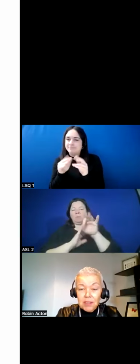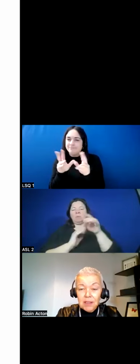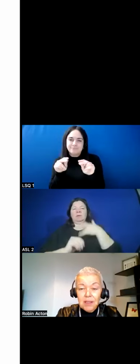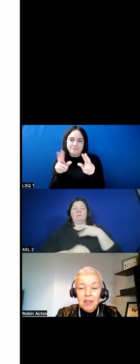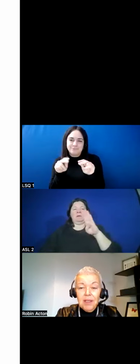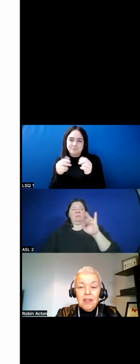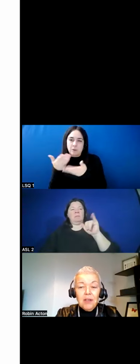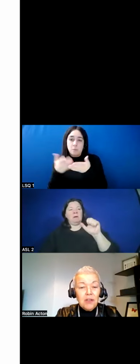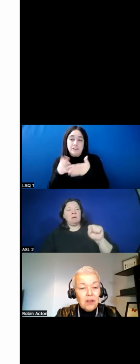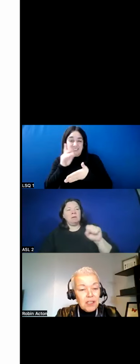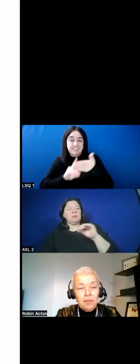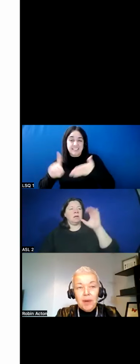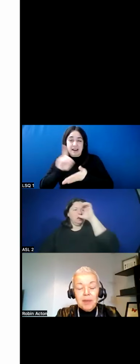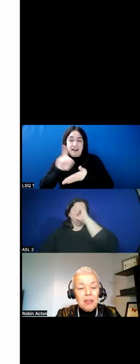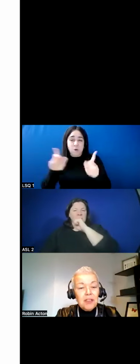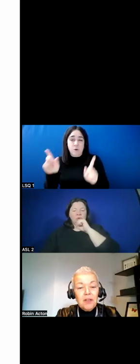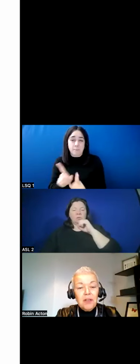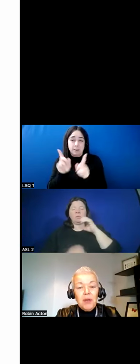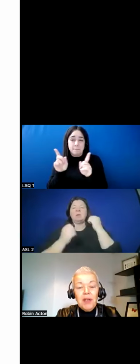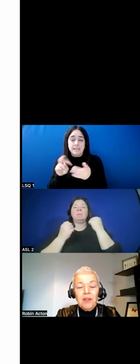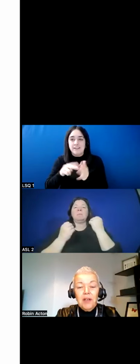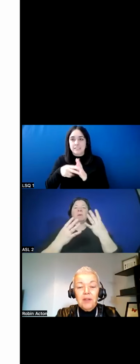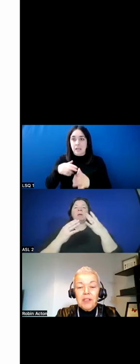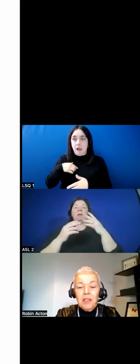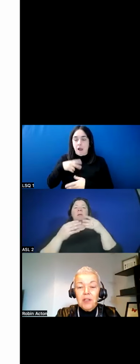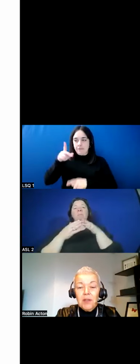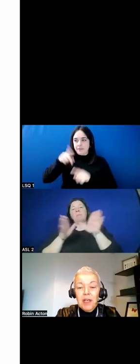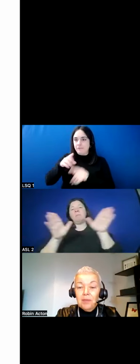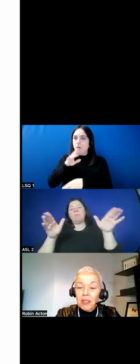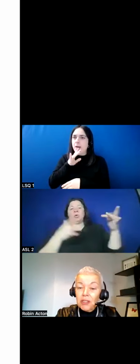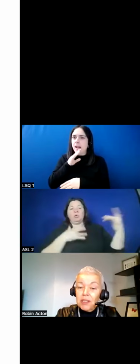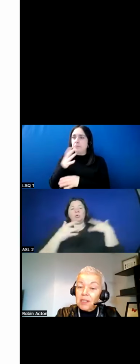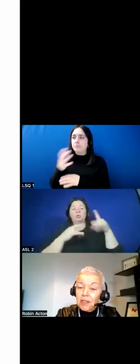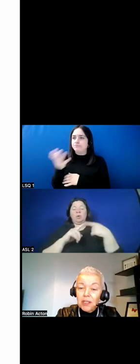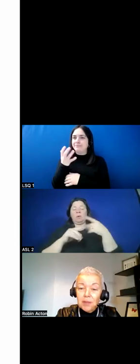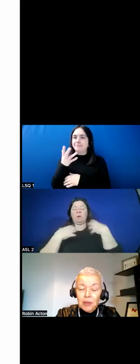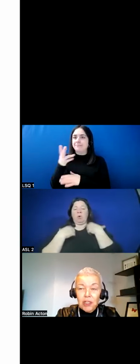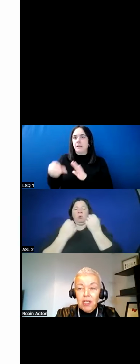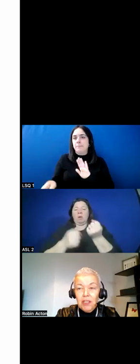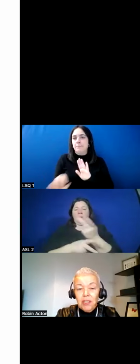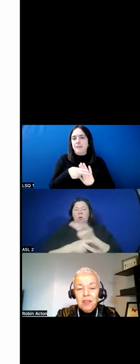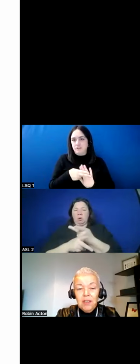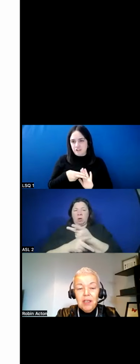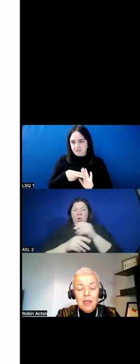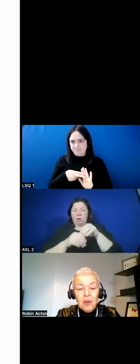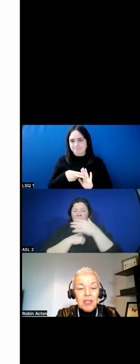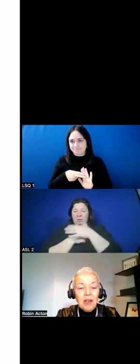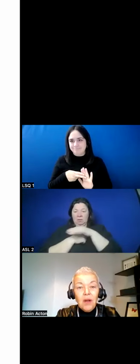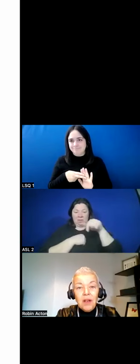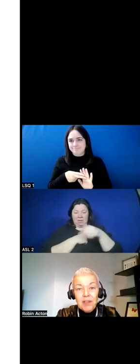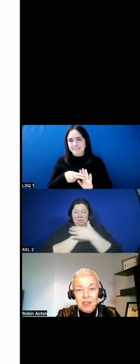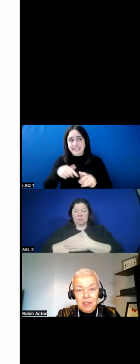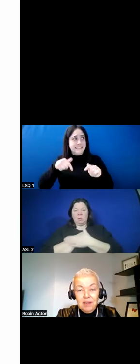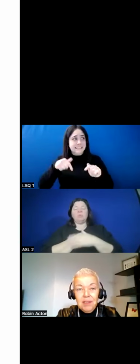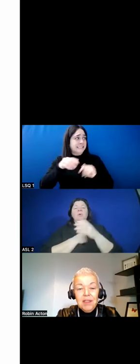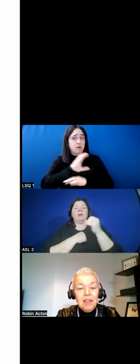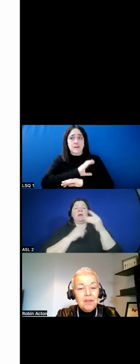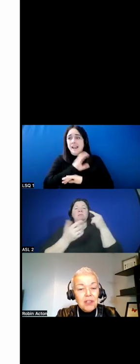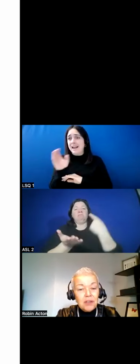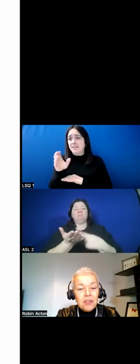capacité. Souvent, on a dû mettre en évidence les préjugés et les hypothèses sous-jacentes. Les soins de santé dans ce pays suscitent beaucoup d'inquiétudes de la part du public